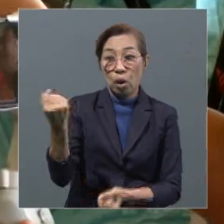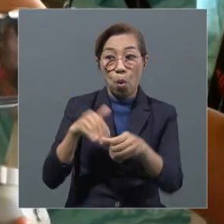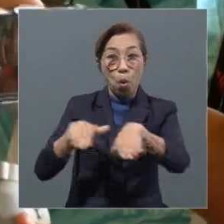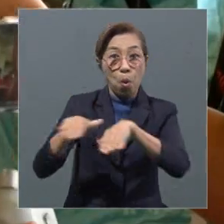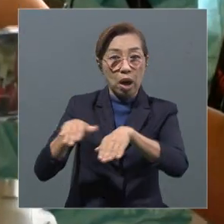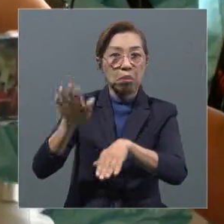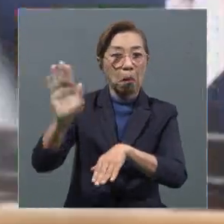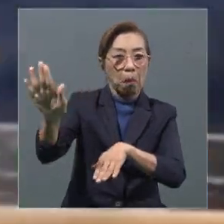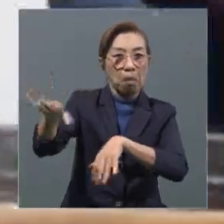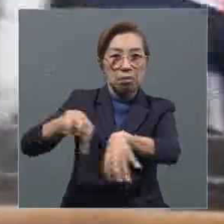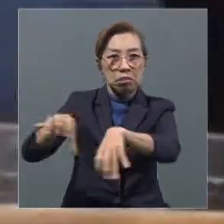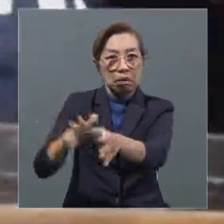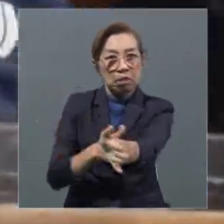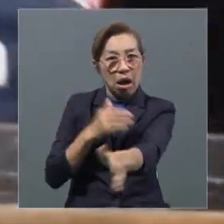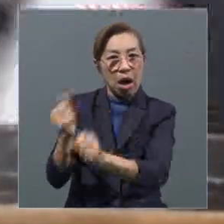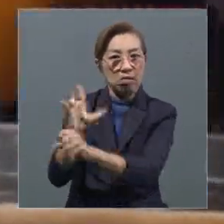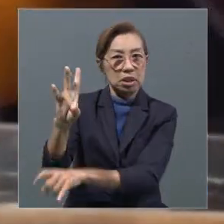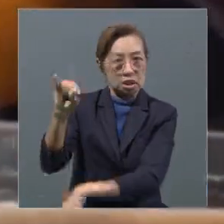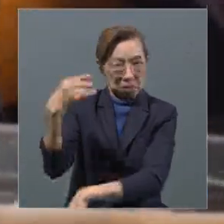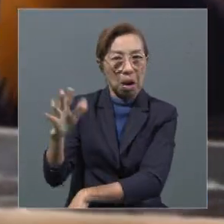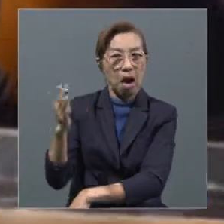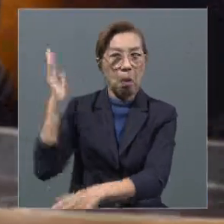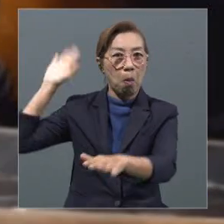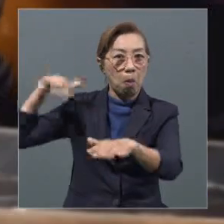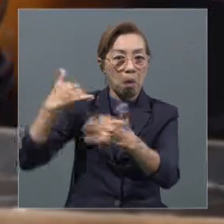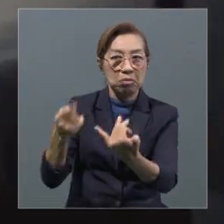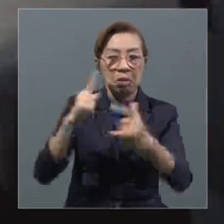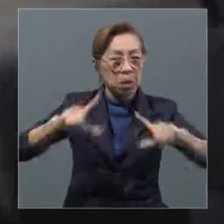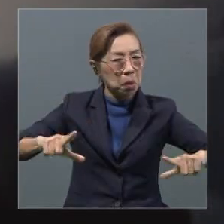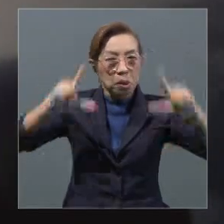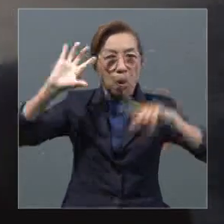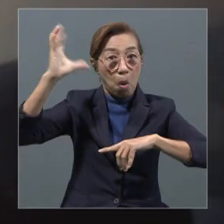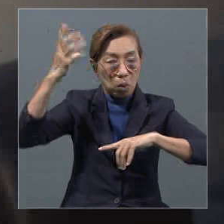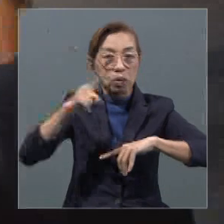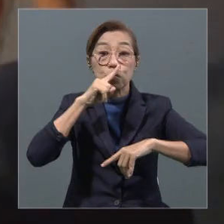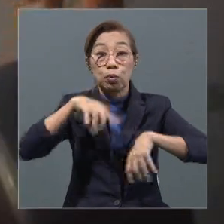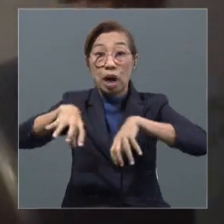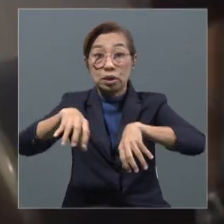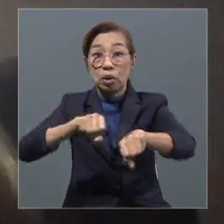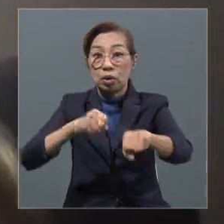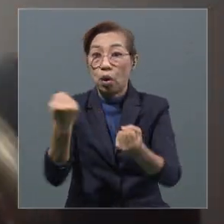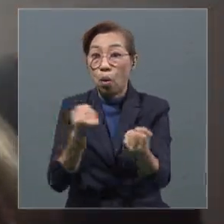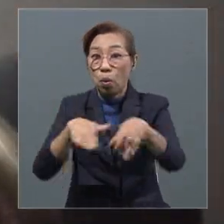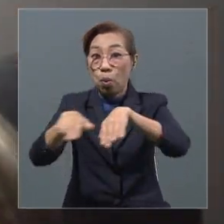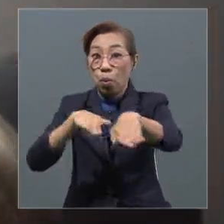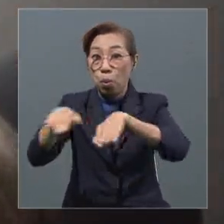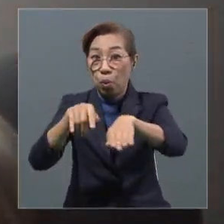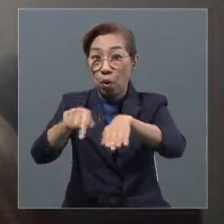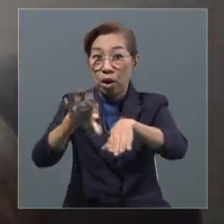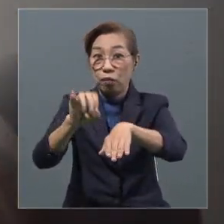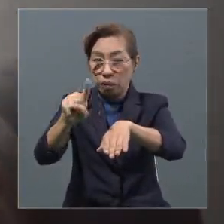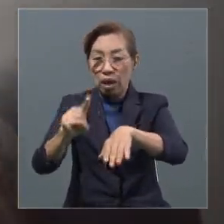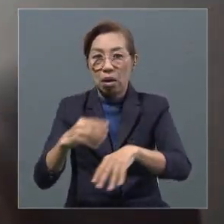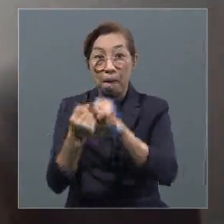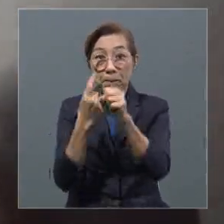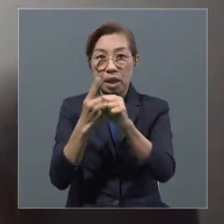ว่า70ปีถือเป็นการแข่งรถยนต์ที่ยิ่งใหญ่ที่สุดในโลกมีผู้ชมกว่า 1,500 ล้านคนต่อปี